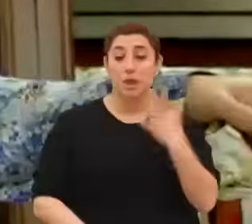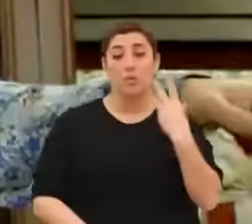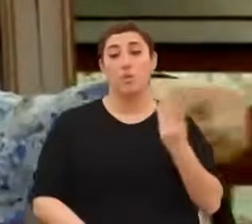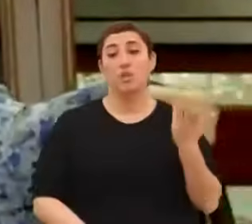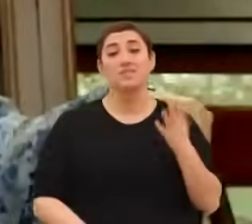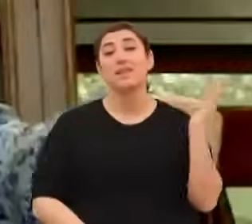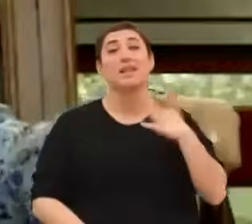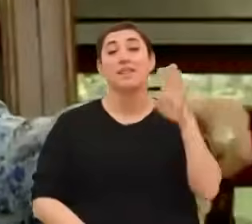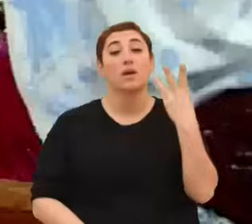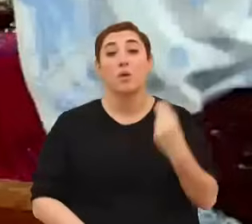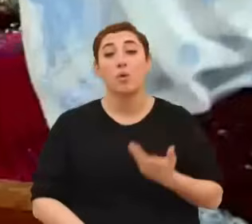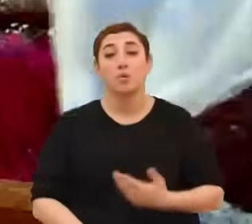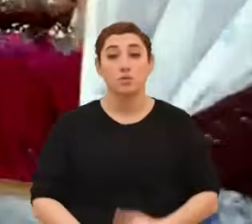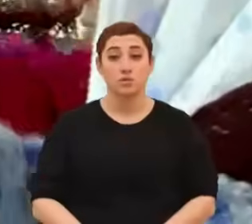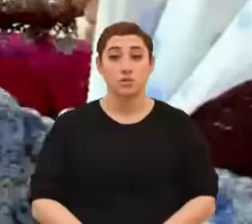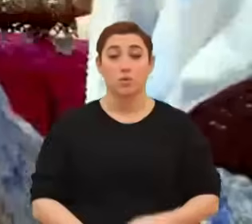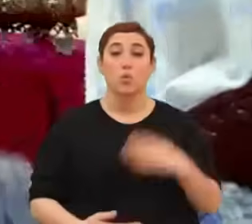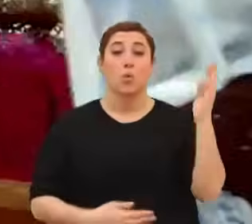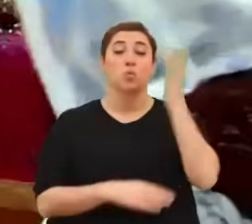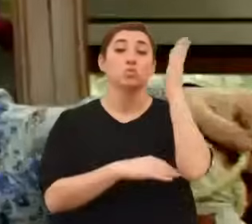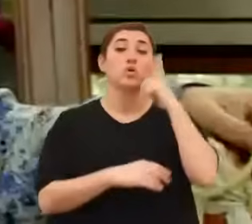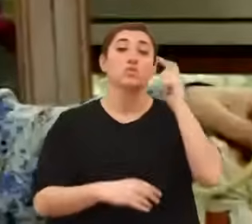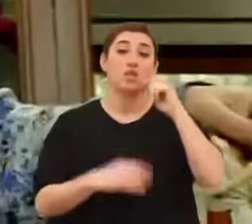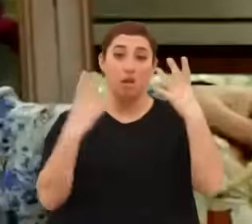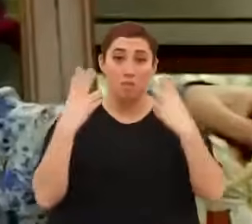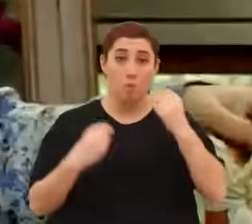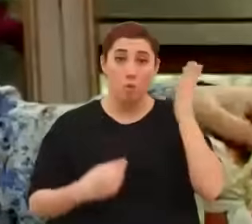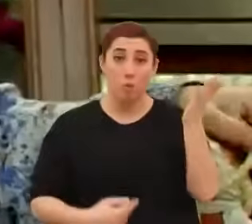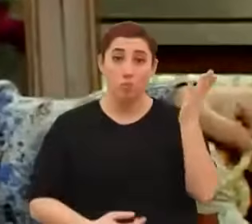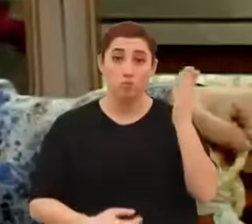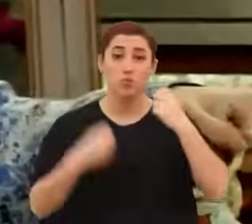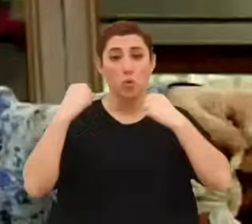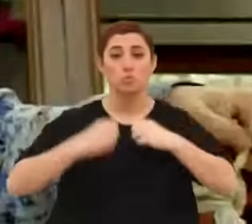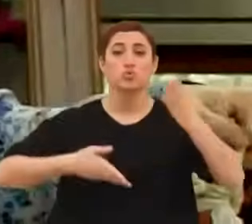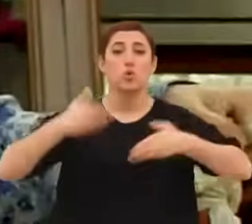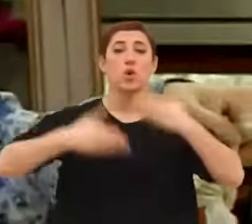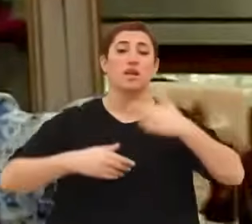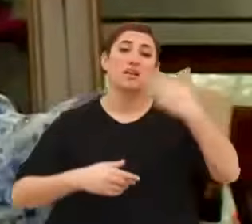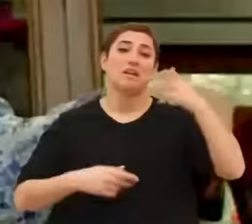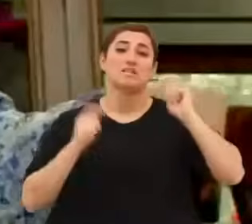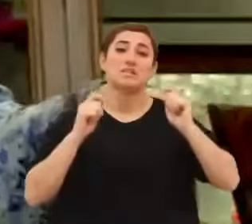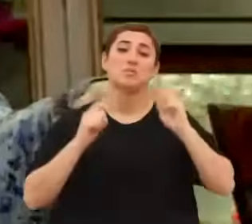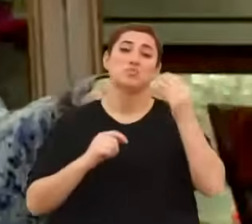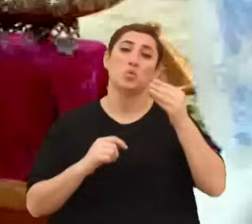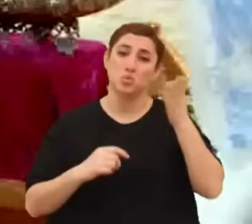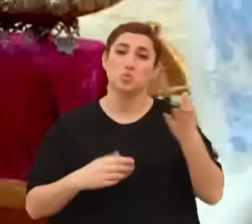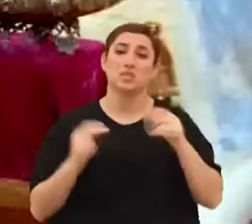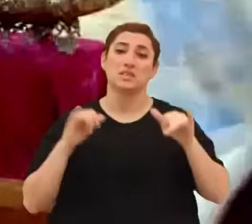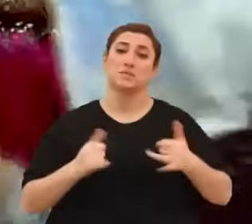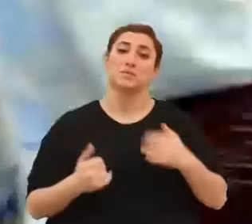olsun da? Daha ne olsun? Koskoca adam olmuş gari. Oturmuş sokakta yapay resimlice çocuk